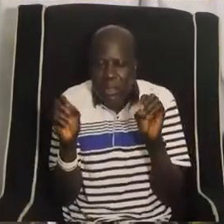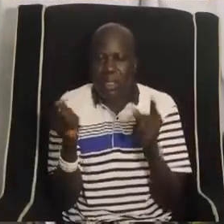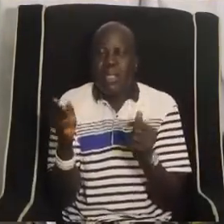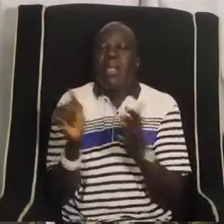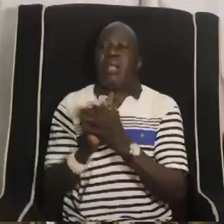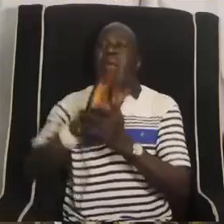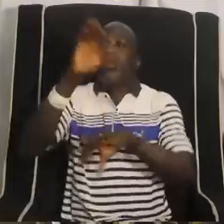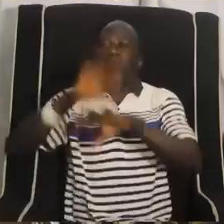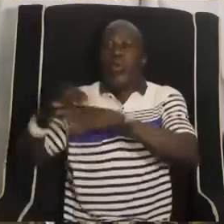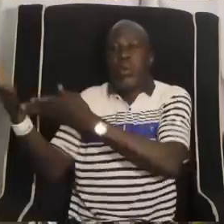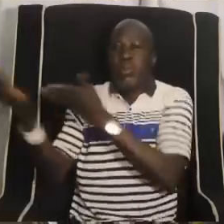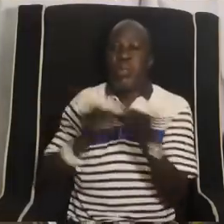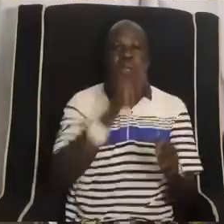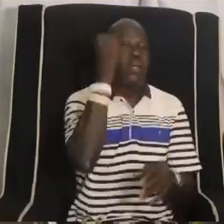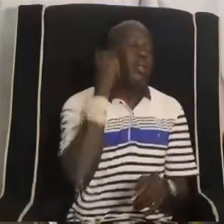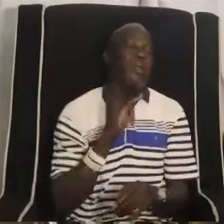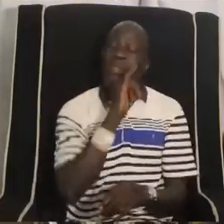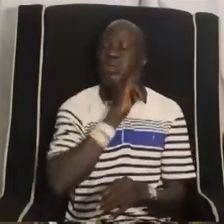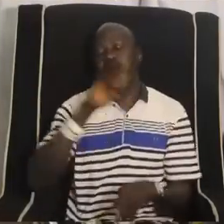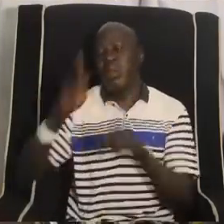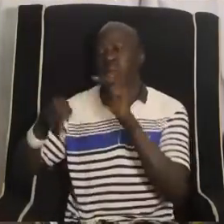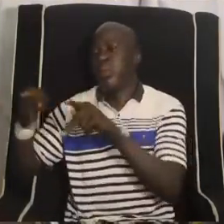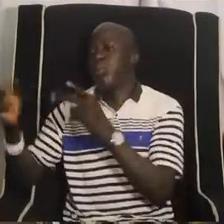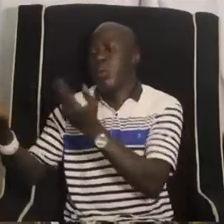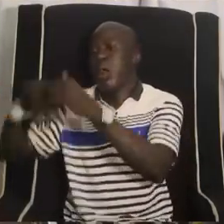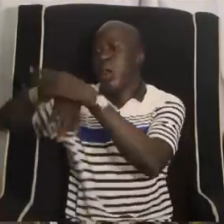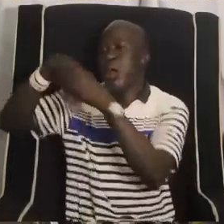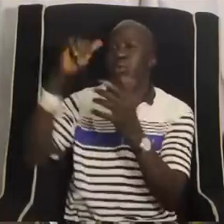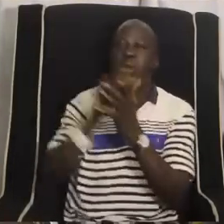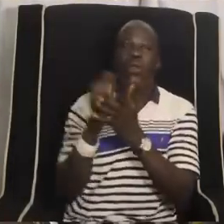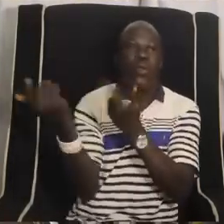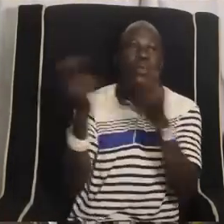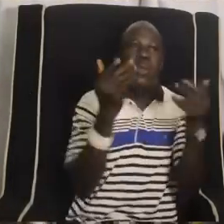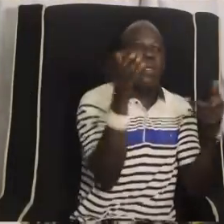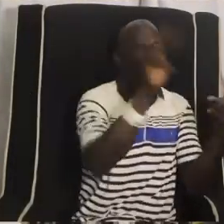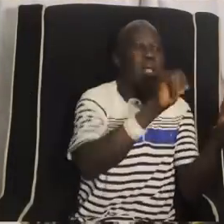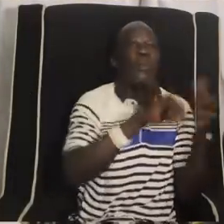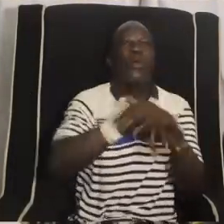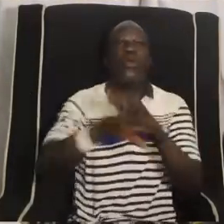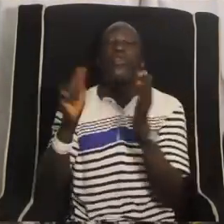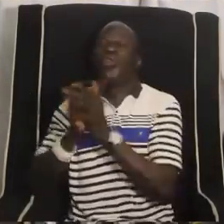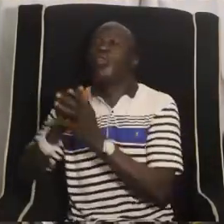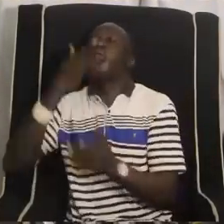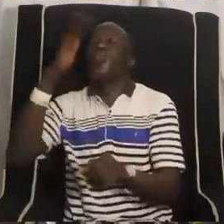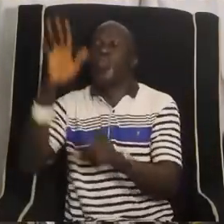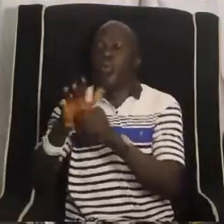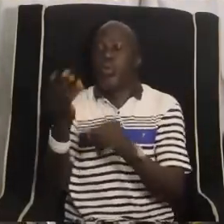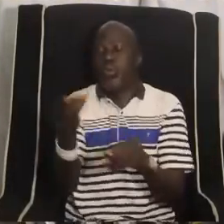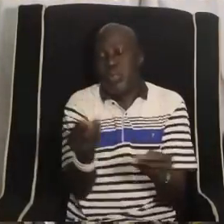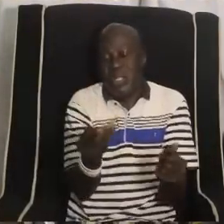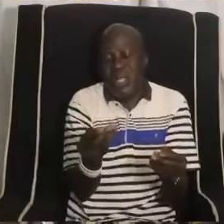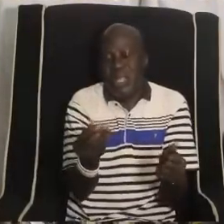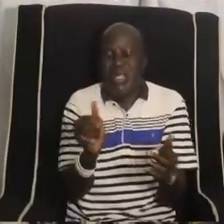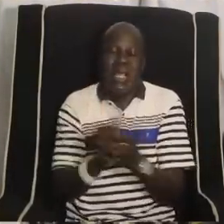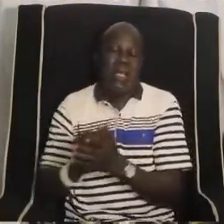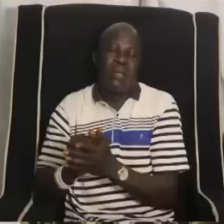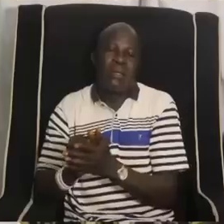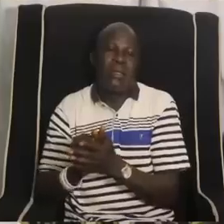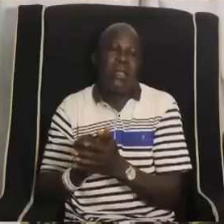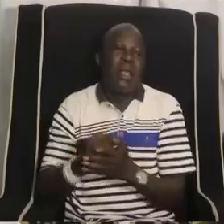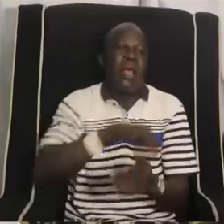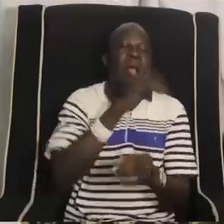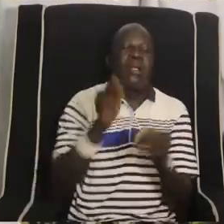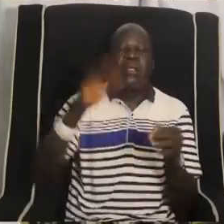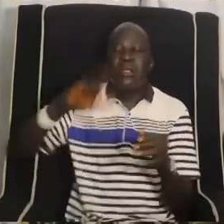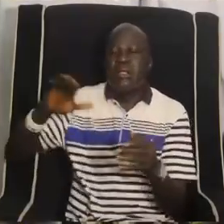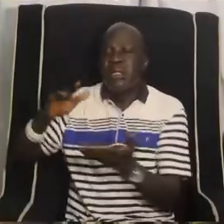lọ kó àwọn ọmọ Israeli. To take the Israelites. Kó a máa kó wọn bọ̀. And bring them. Sí ilẹ̀ ìlérí àti májẹ̀mú wọn. To their promised land. Ẹ̀yin